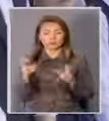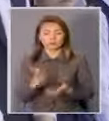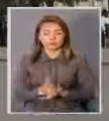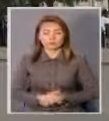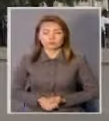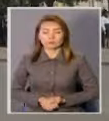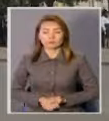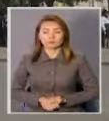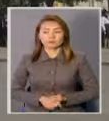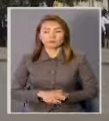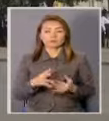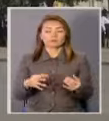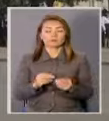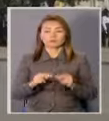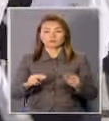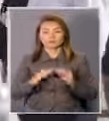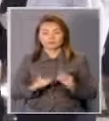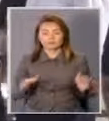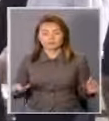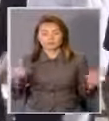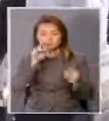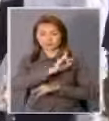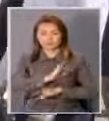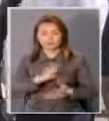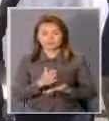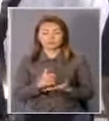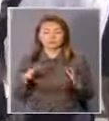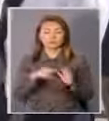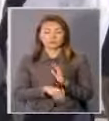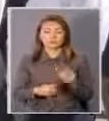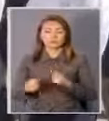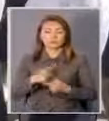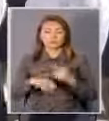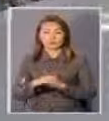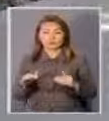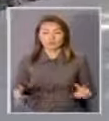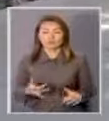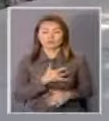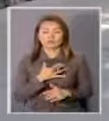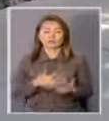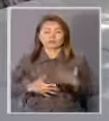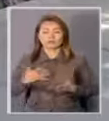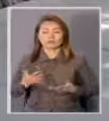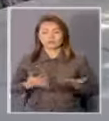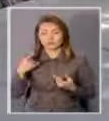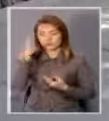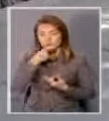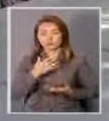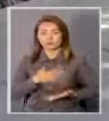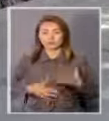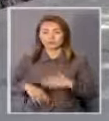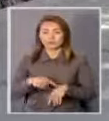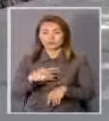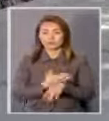аталады. Бұл күн мұғалімдер мен оқушылар үшін ерекше мереке. Білім ұяларына қайта келген балалардың жүректерінде толқыныс, жүздерінде күлкі